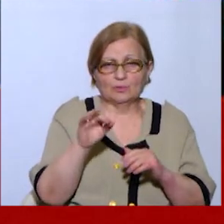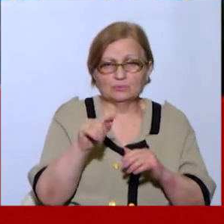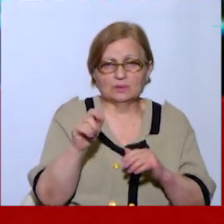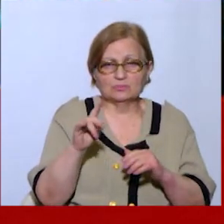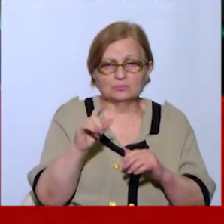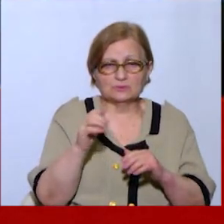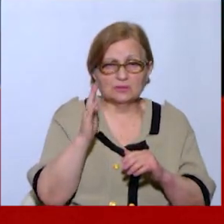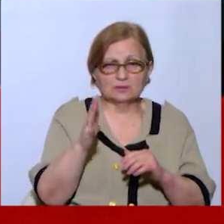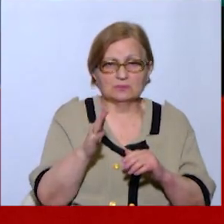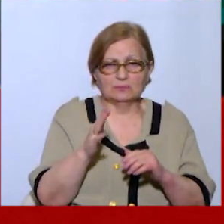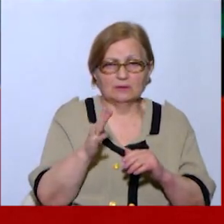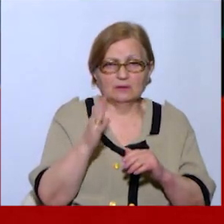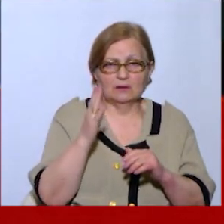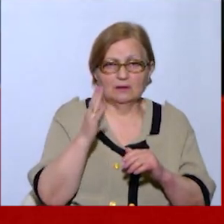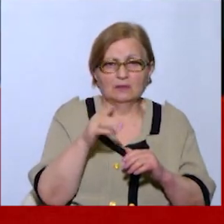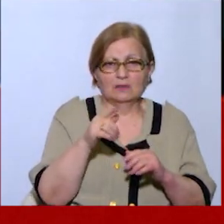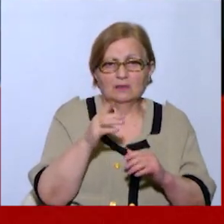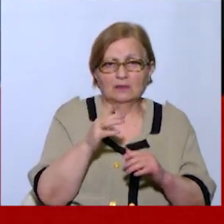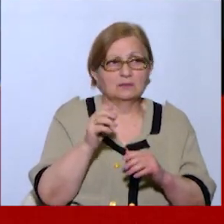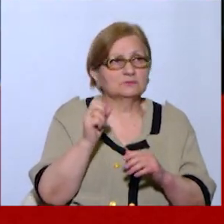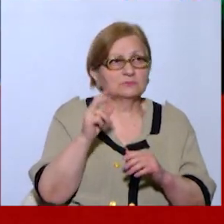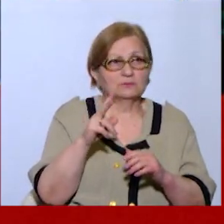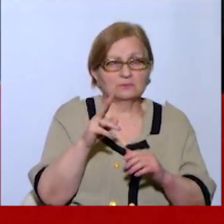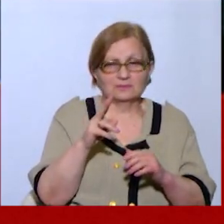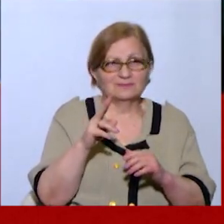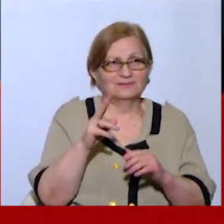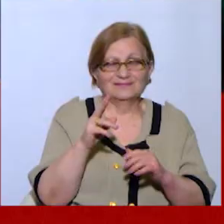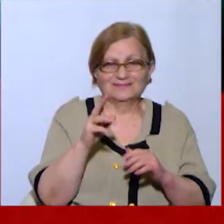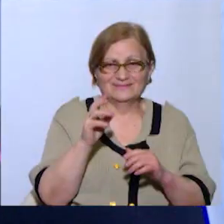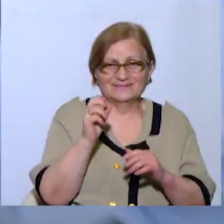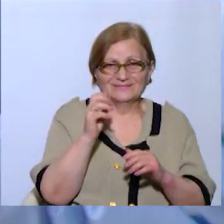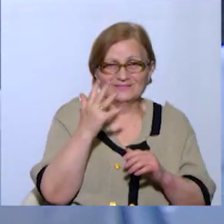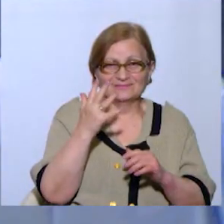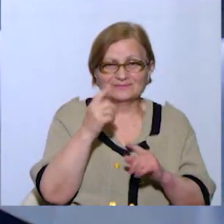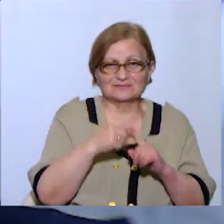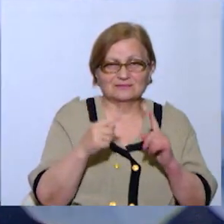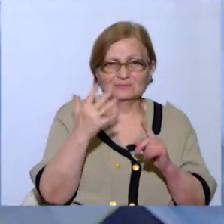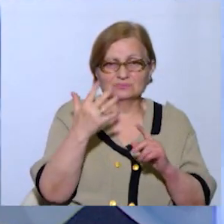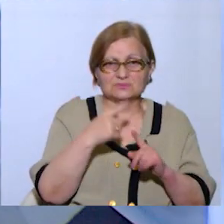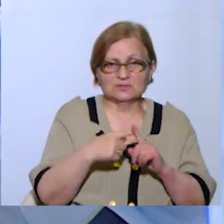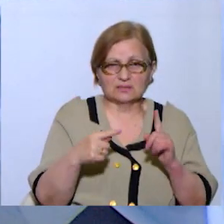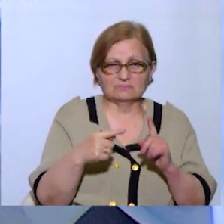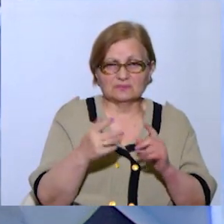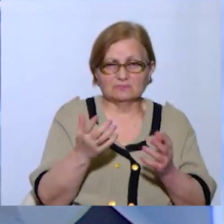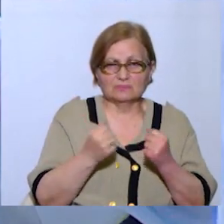ამ მართკუთხა სამკუთხედში კი კათეტები არის 12/9 და 5/9, ესე იგი ჰიპოტენუზა